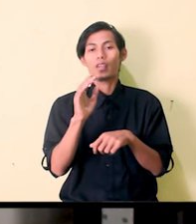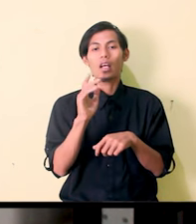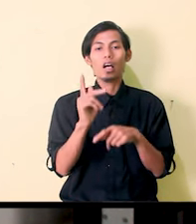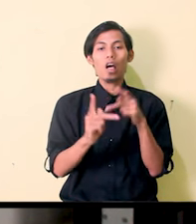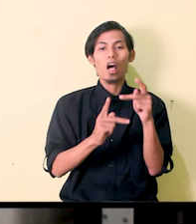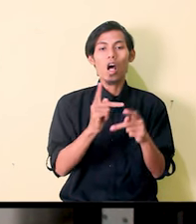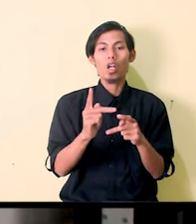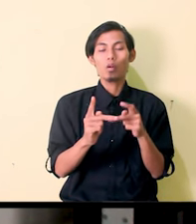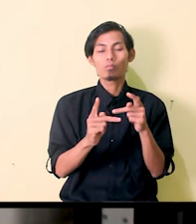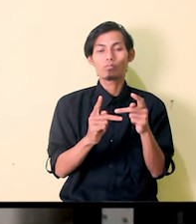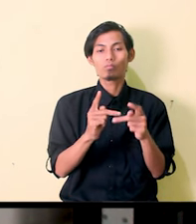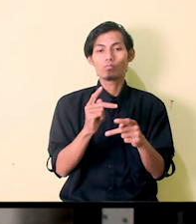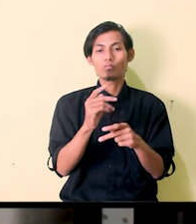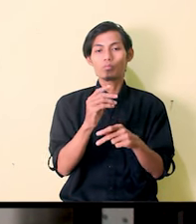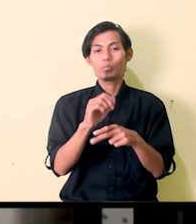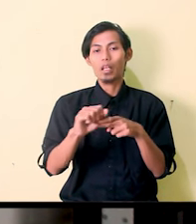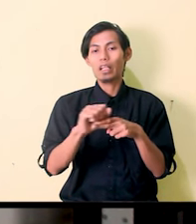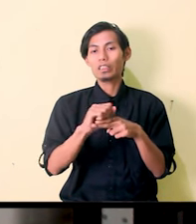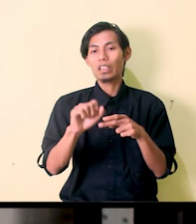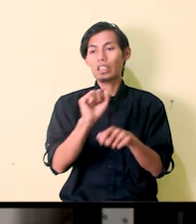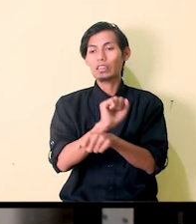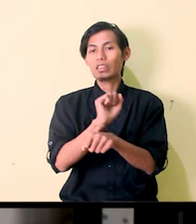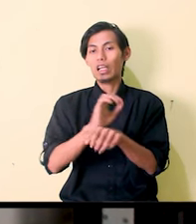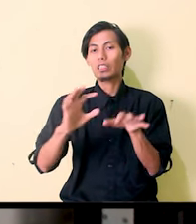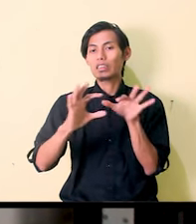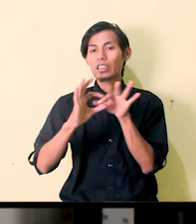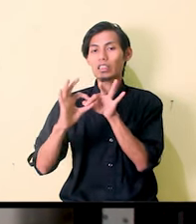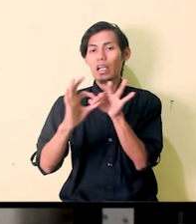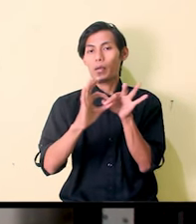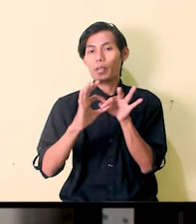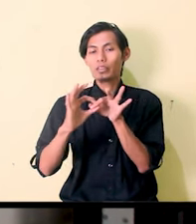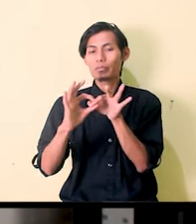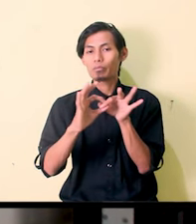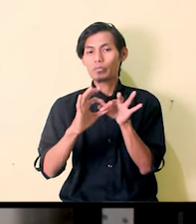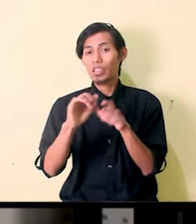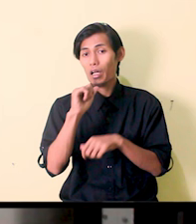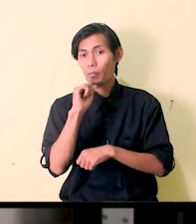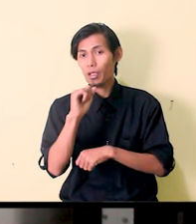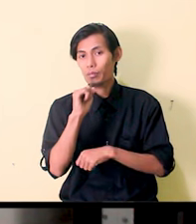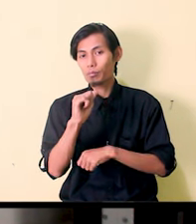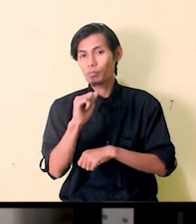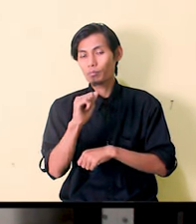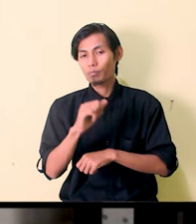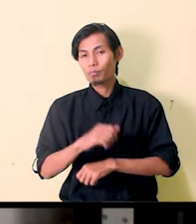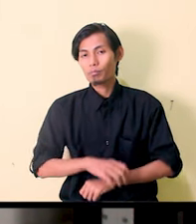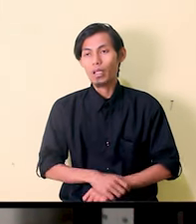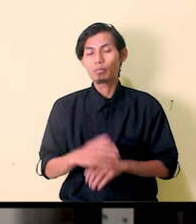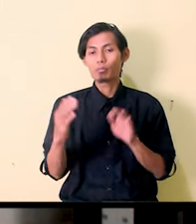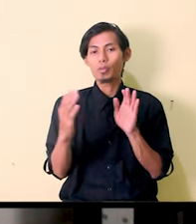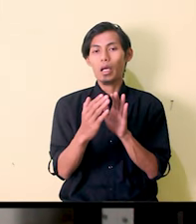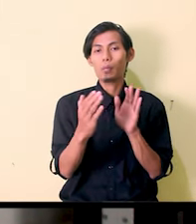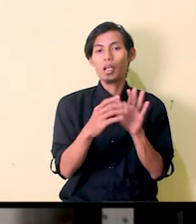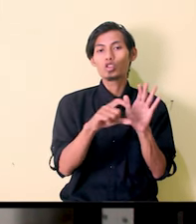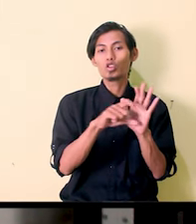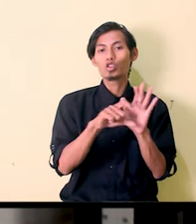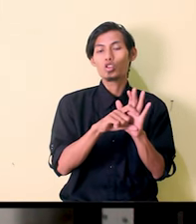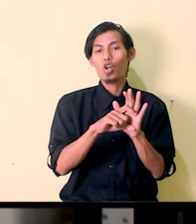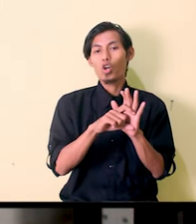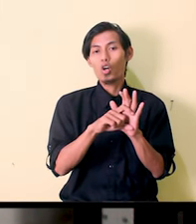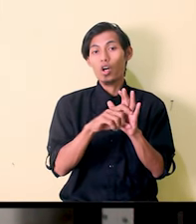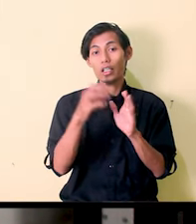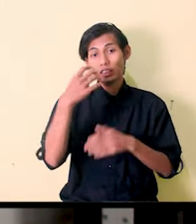itu kerja samamanya dengan siapa masang Ya dengan piak-p seperti